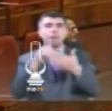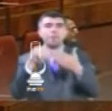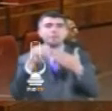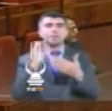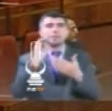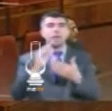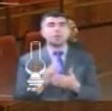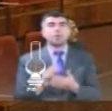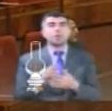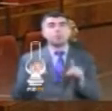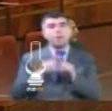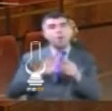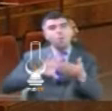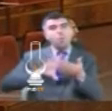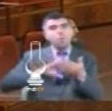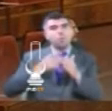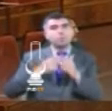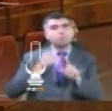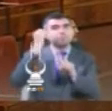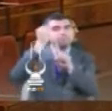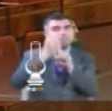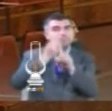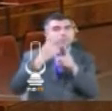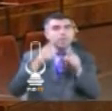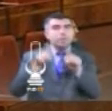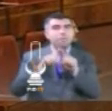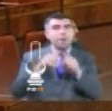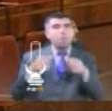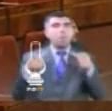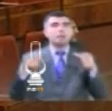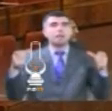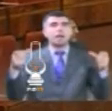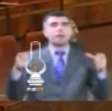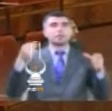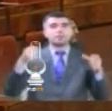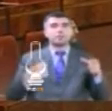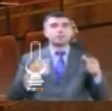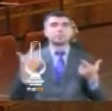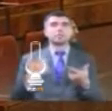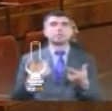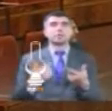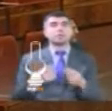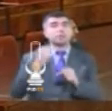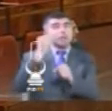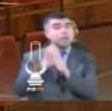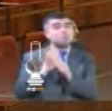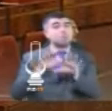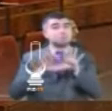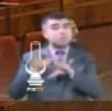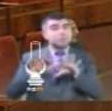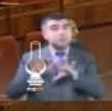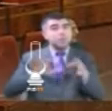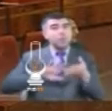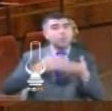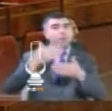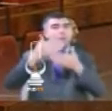أهم الدعائم التي قام عليها هي توسيع العرض وتحسين الجودة، ففي هذا الإطار توسيع العرض بذلت مجهودات كبيرة في سبيل